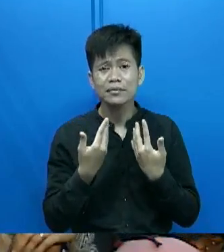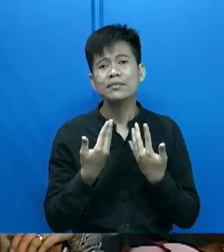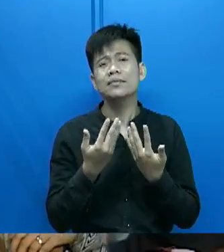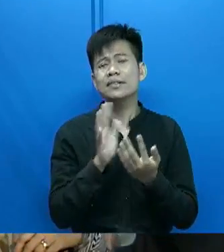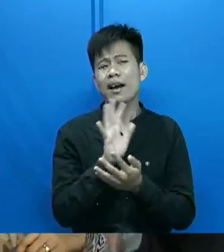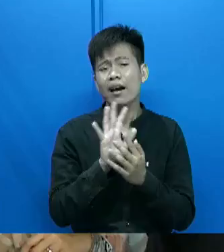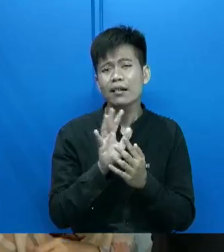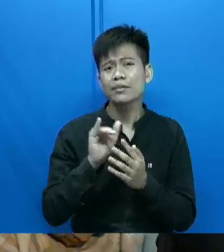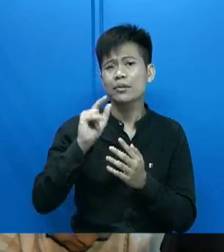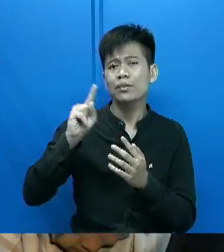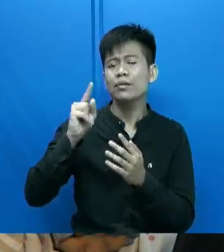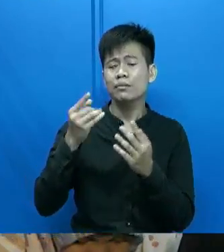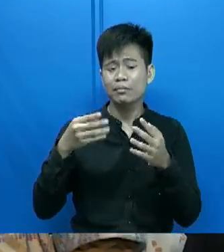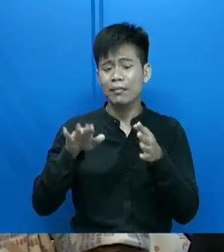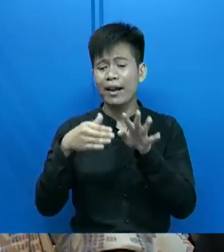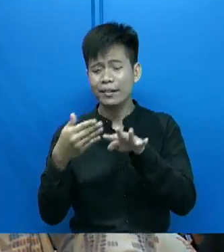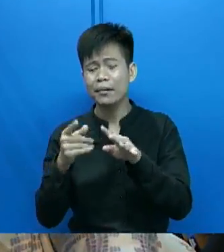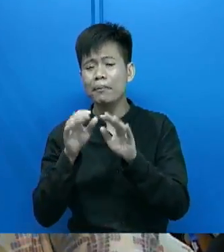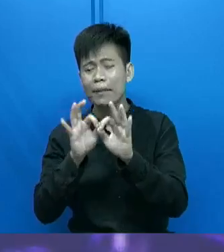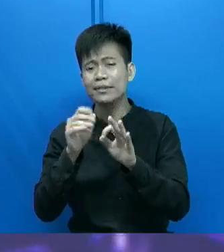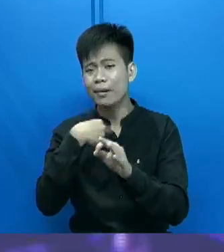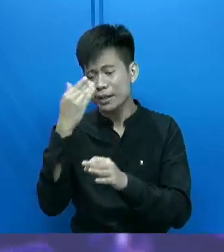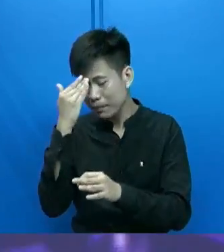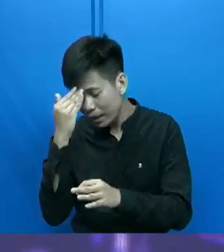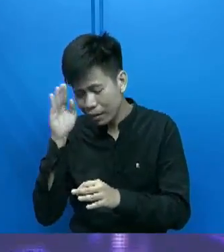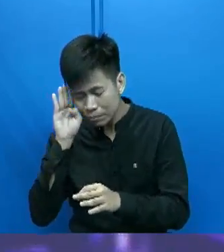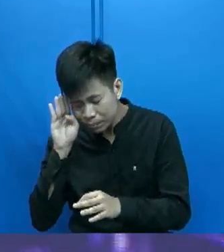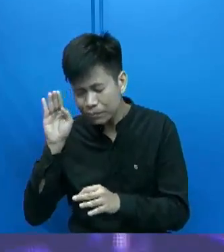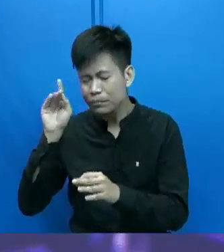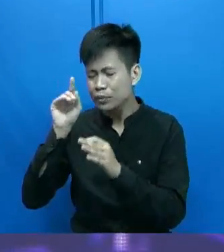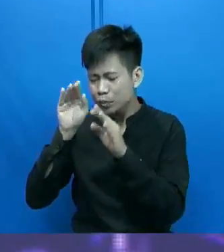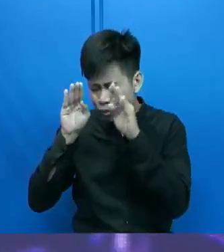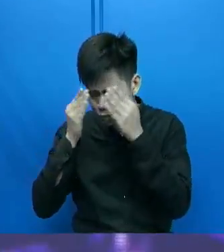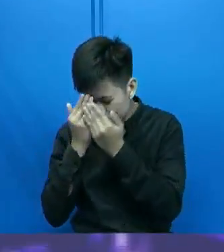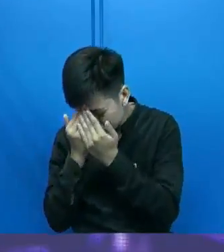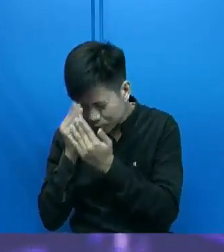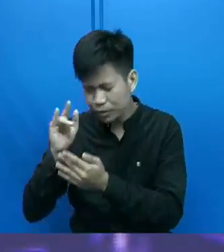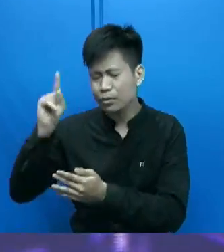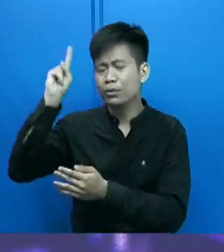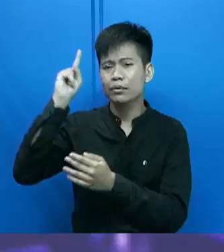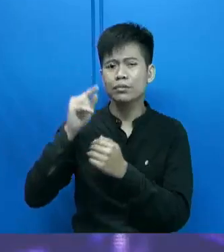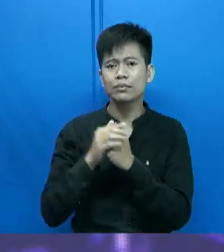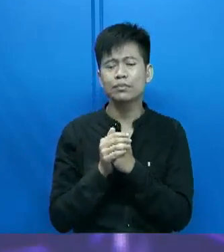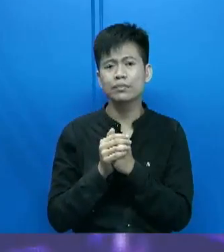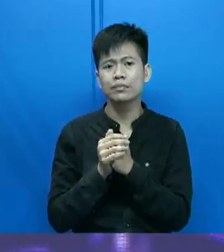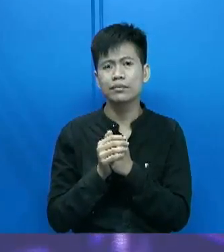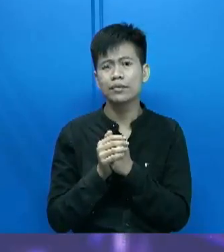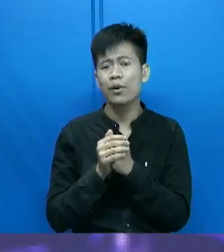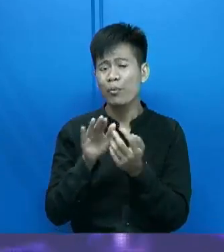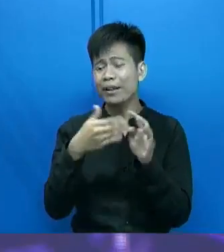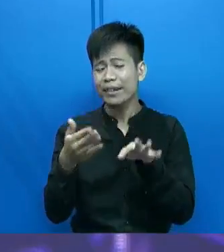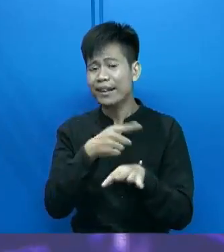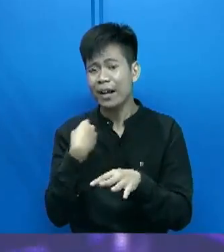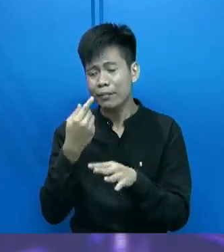dalam keadaan kami sedang tunduk patuh kepada-Mu ya Allah. Wafatkan dalam keadaan sujud ya Allah. Allah wafatkan dalam